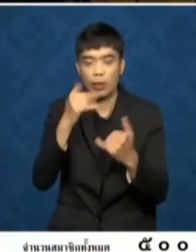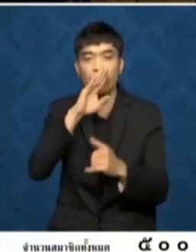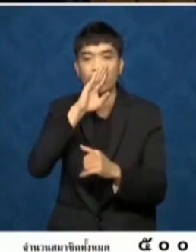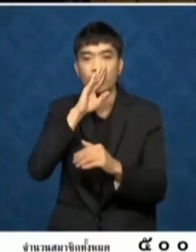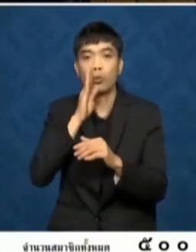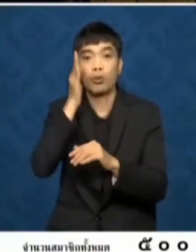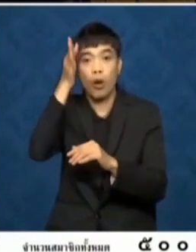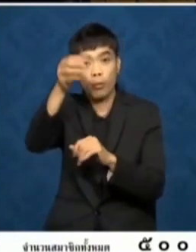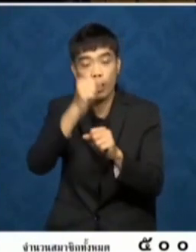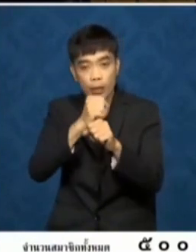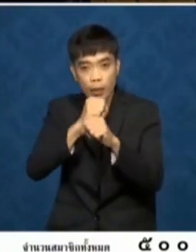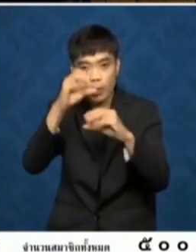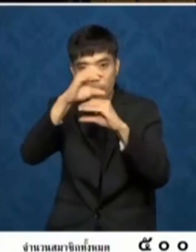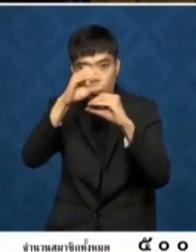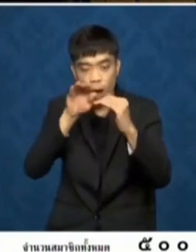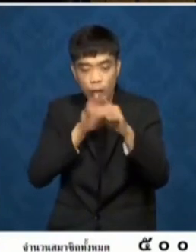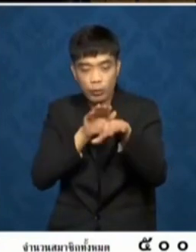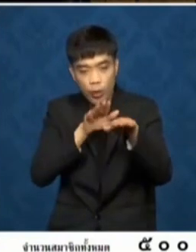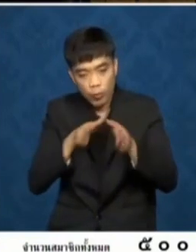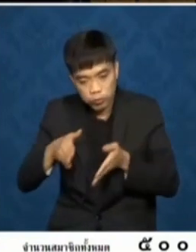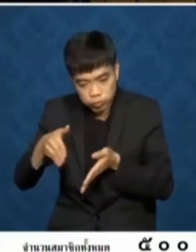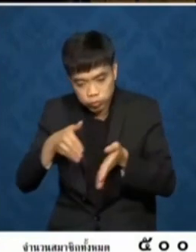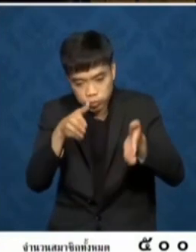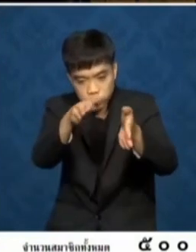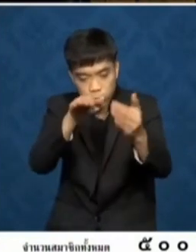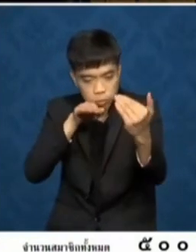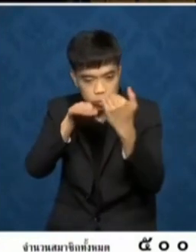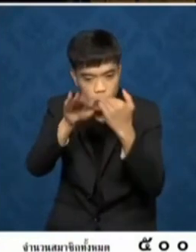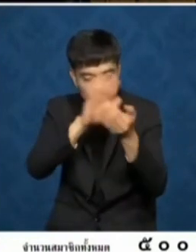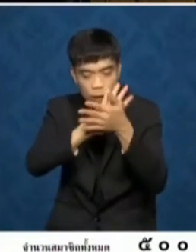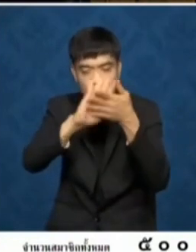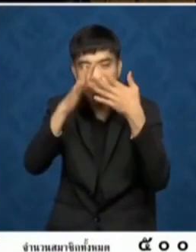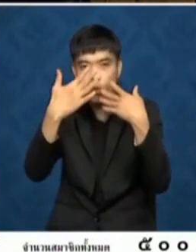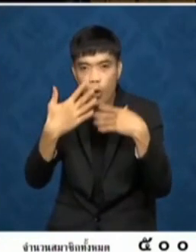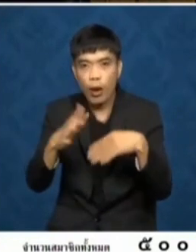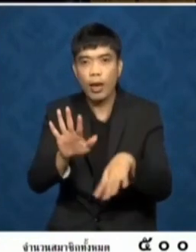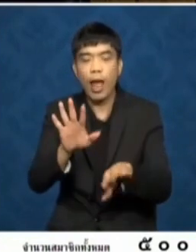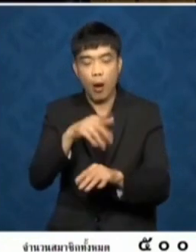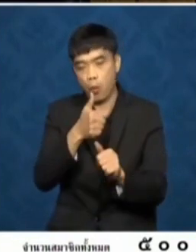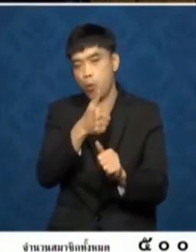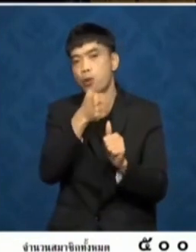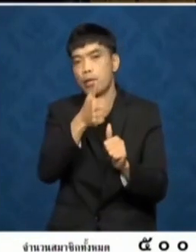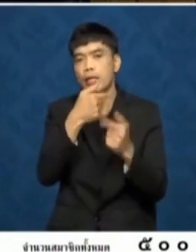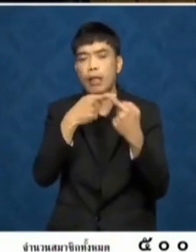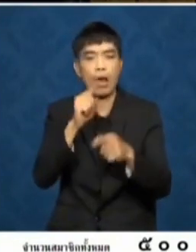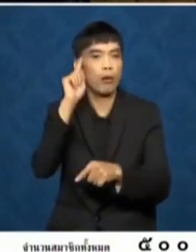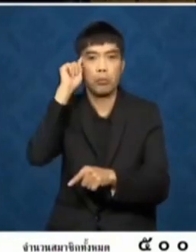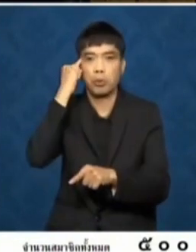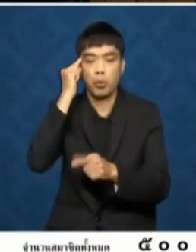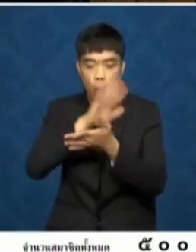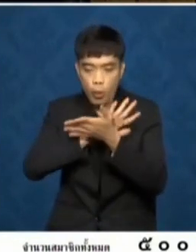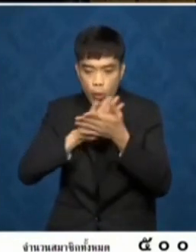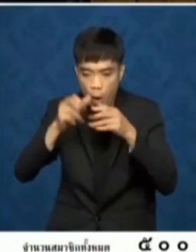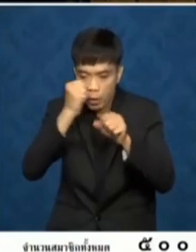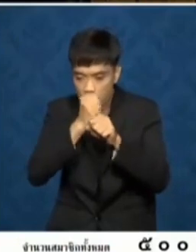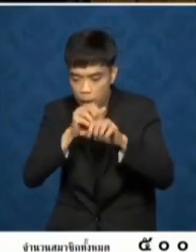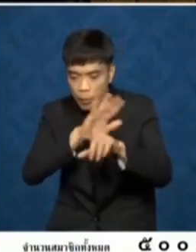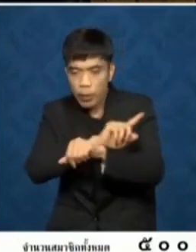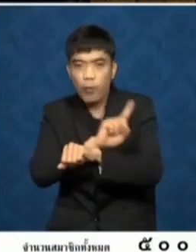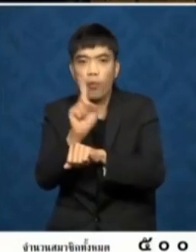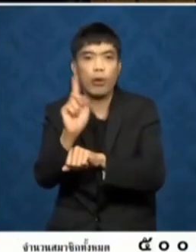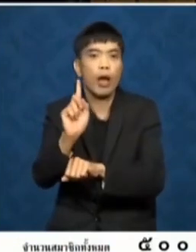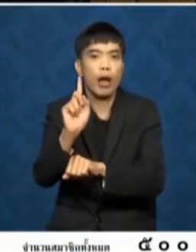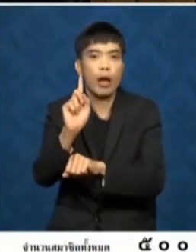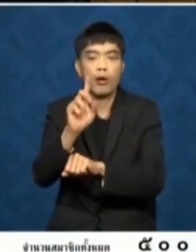การที่ดีนะครับแต่ไม่ทราบว่าจะเสร็จสิ้นปีไหนครับผมอยากจะฝากบอกหน่วยงานที่เกี่ยวข้องนะ